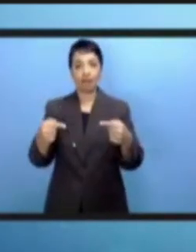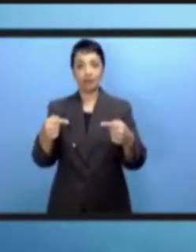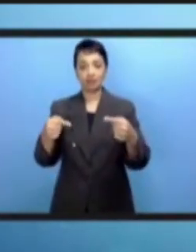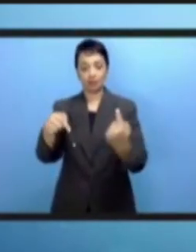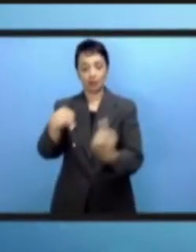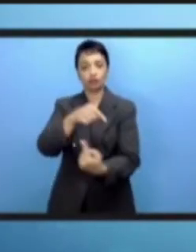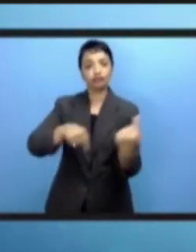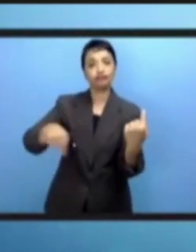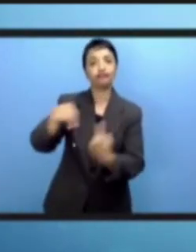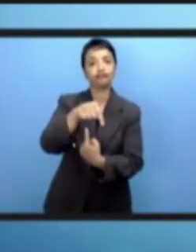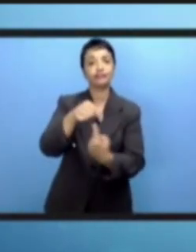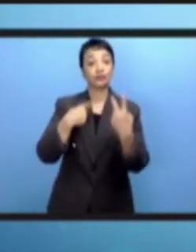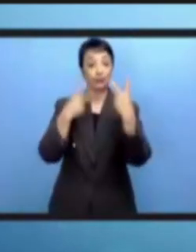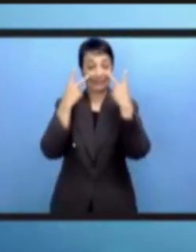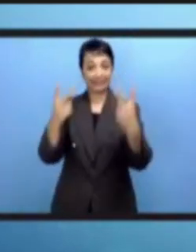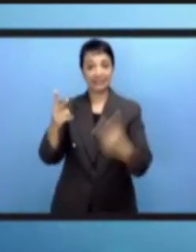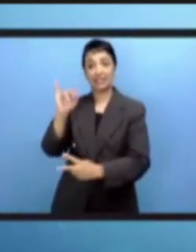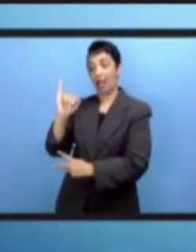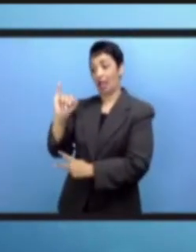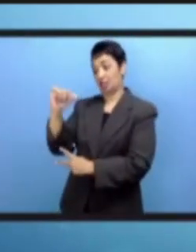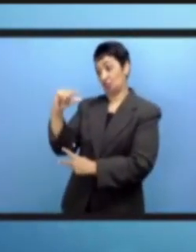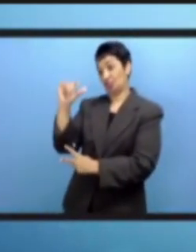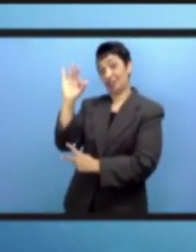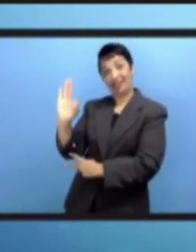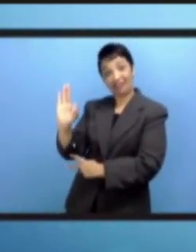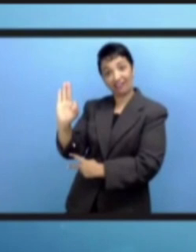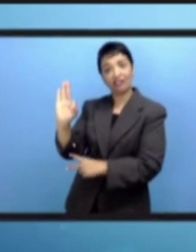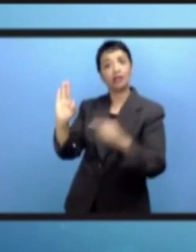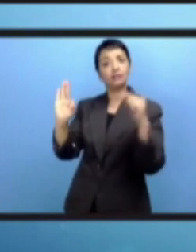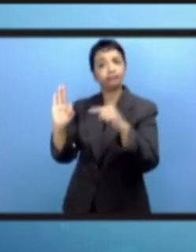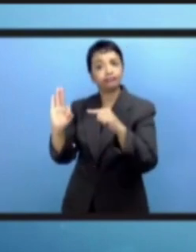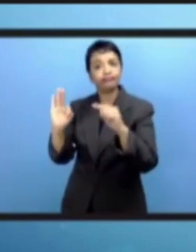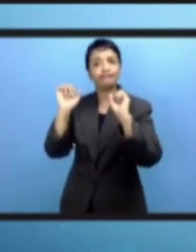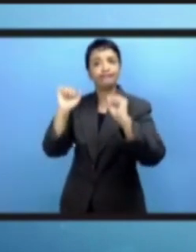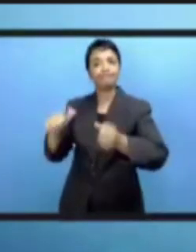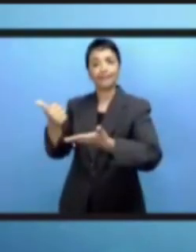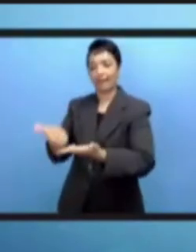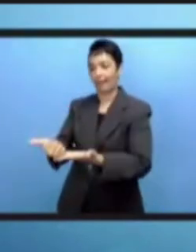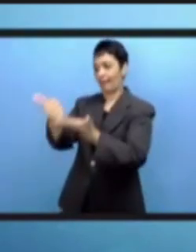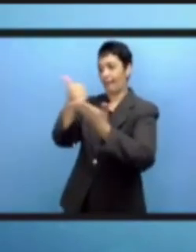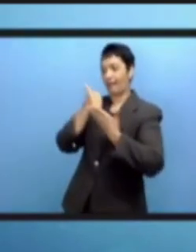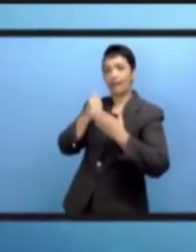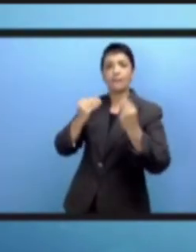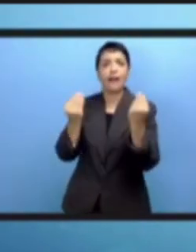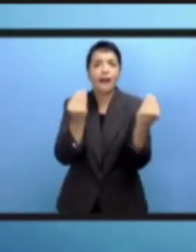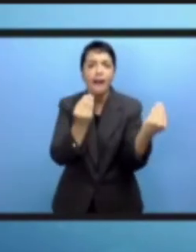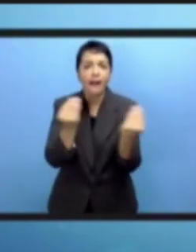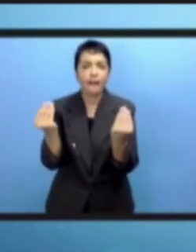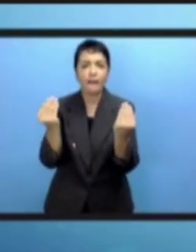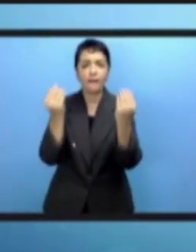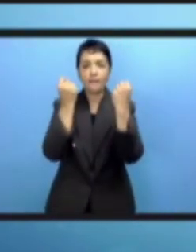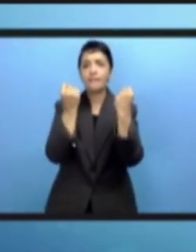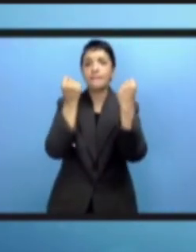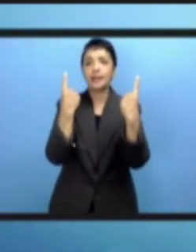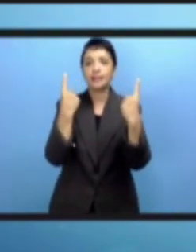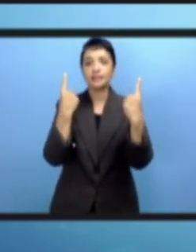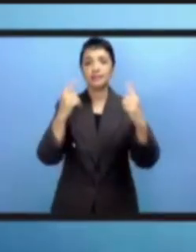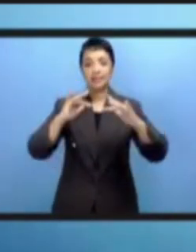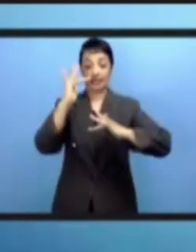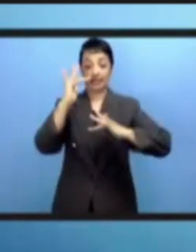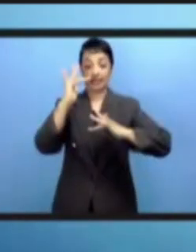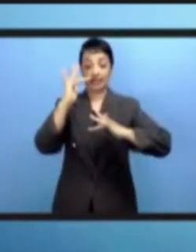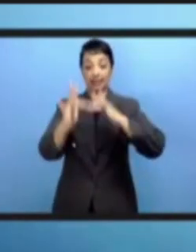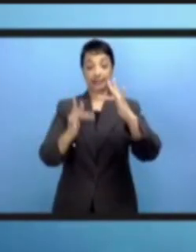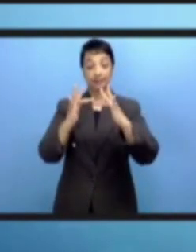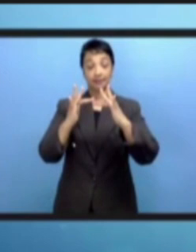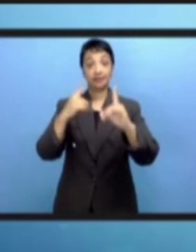С другой стороны, эти изменения влияют и на сам интернет, на его развитие. Поэтому вместе с нашими партнерами из всемирного